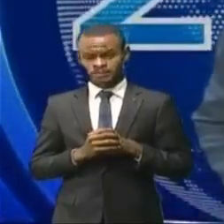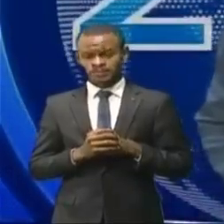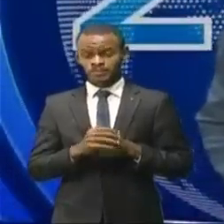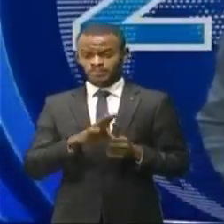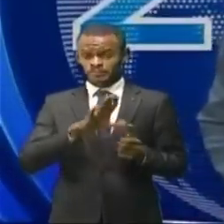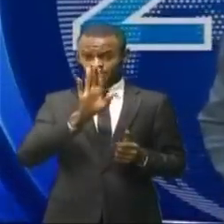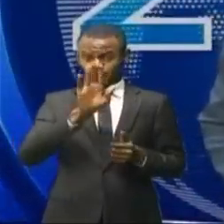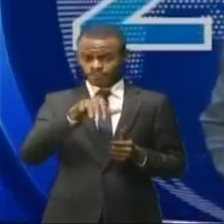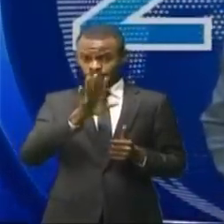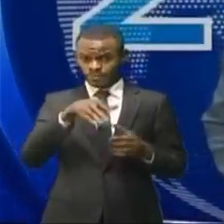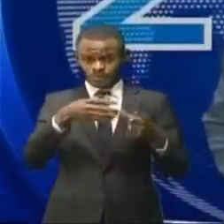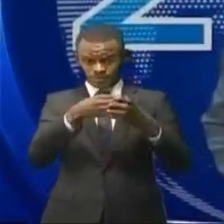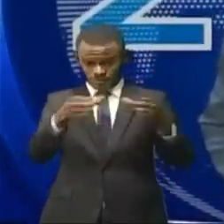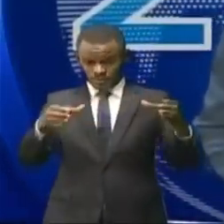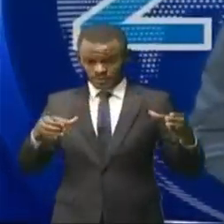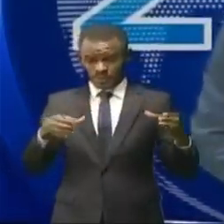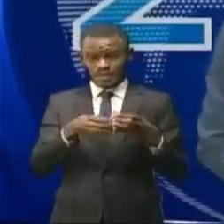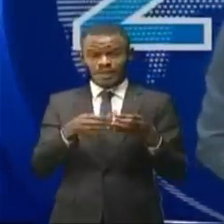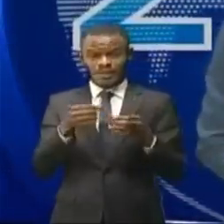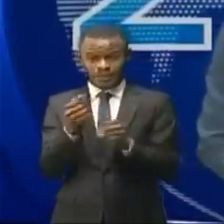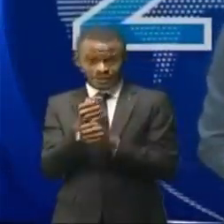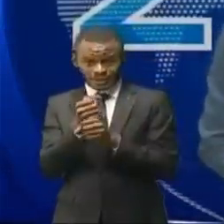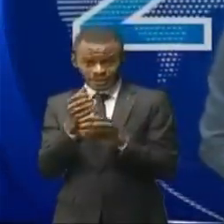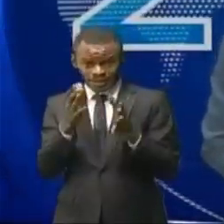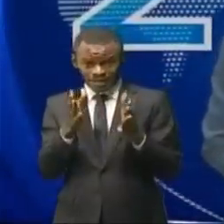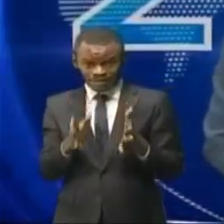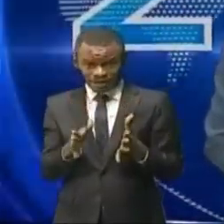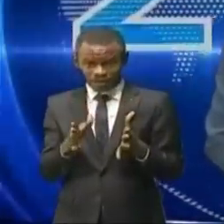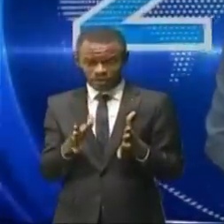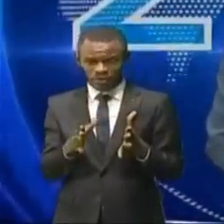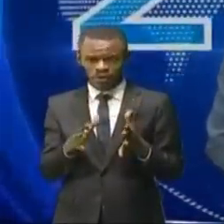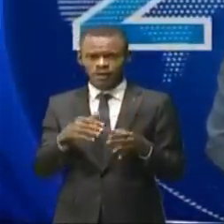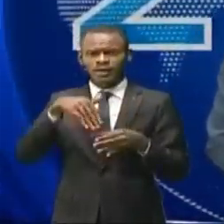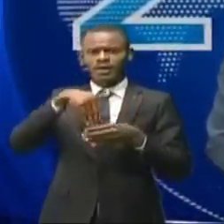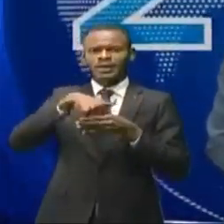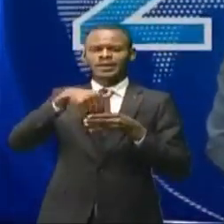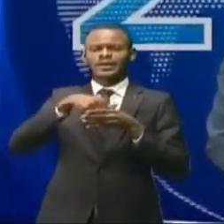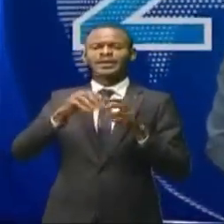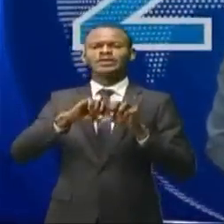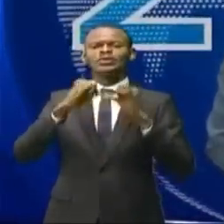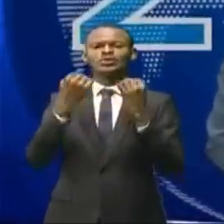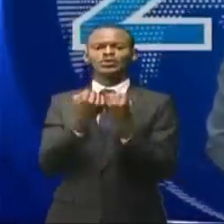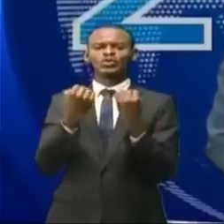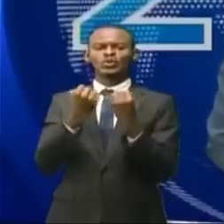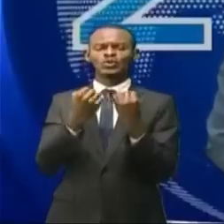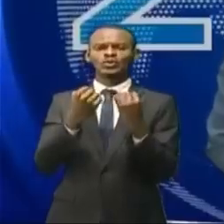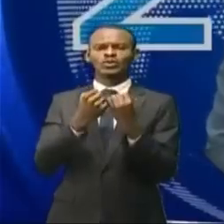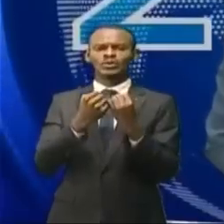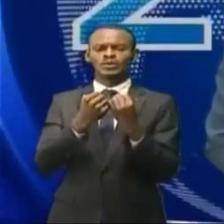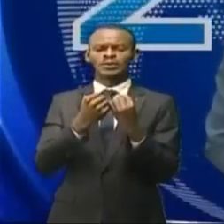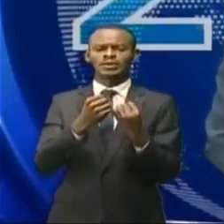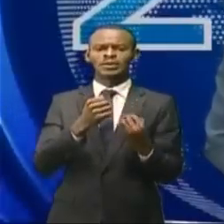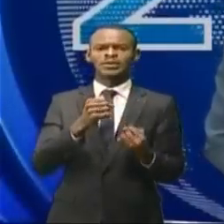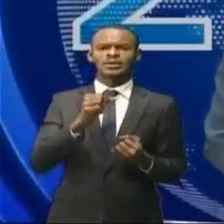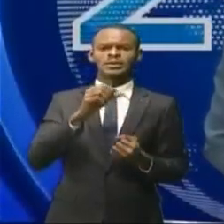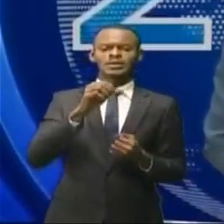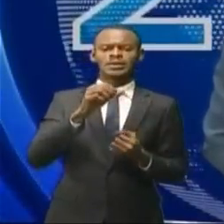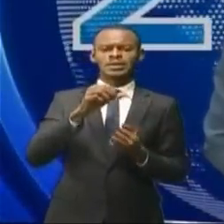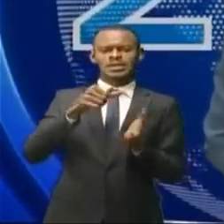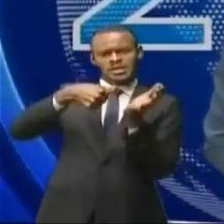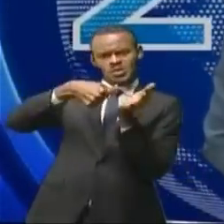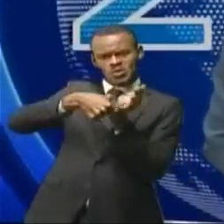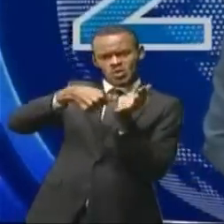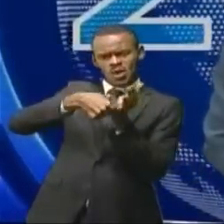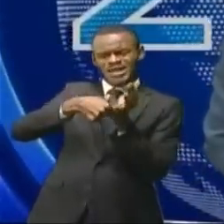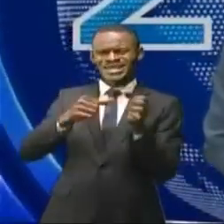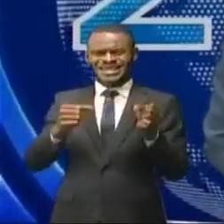et puis les cadres et agents de la Direction générale des Douanes et axis un service public à part entière mérite d'acquérir le